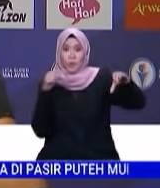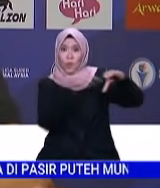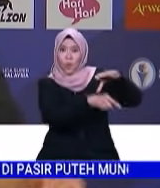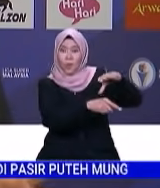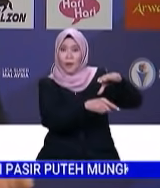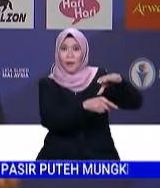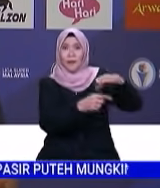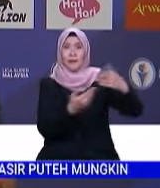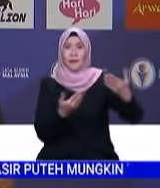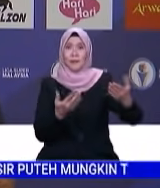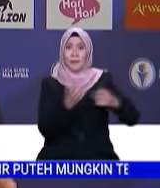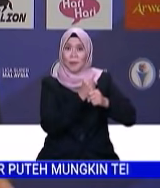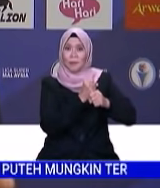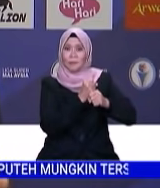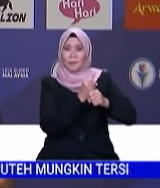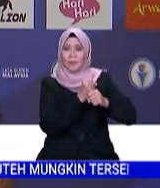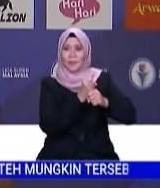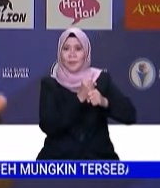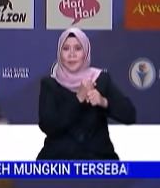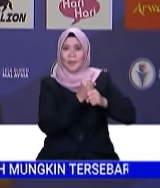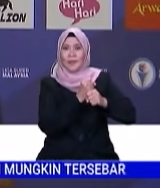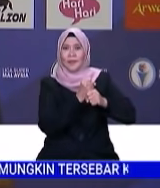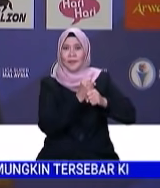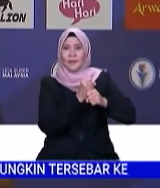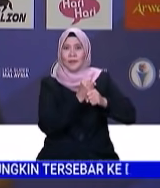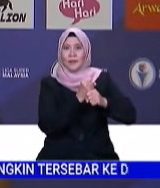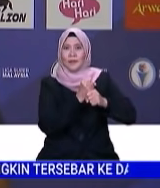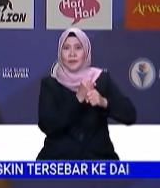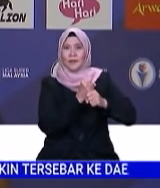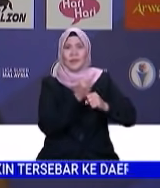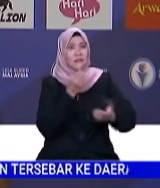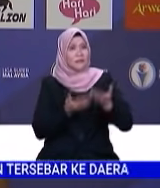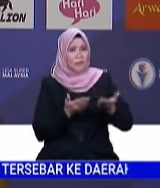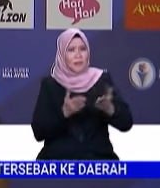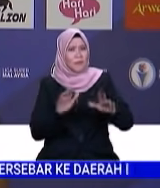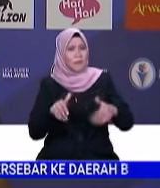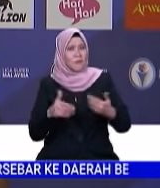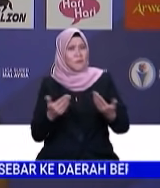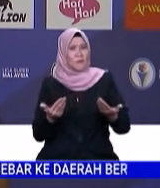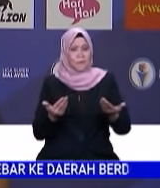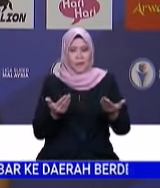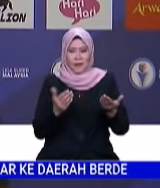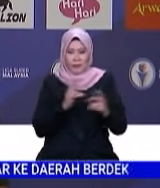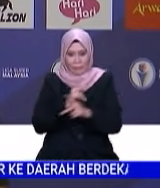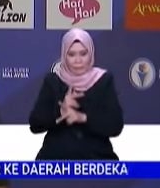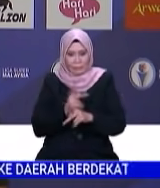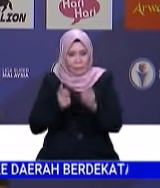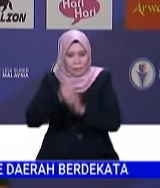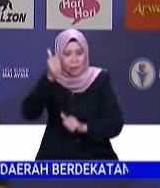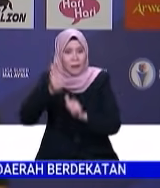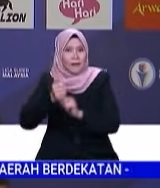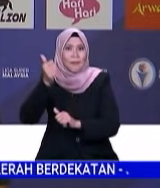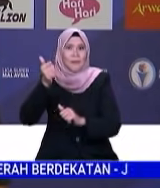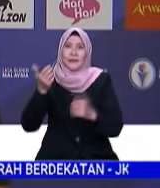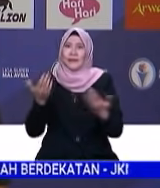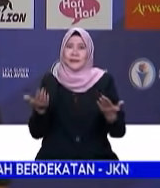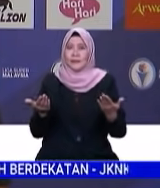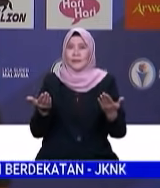mereka mungkin fikir dah tak nak jaga apa kemenangan tu. Itu yang buatkan